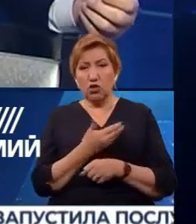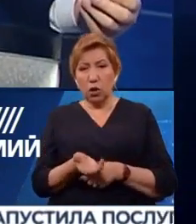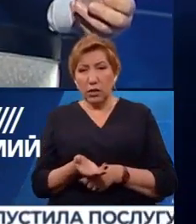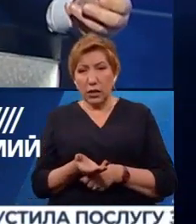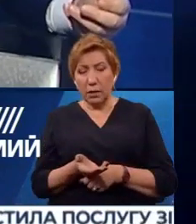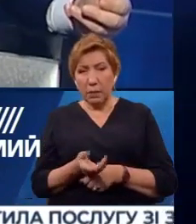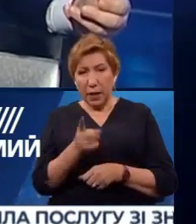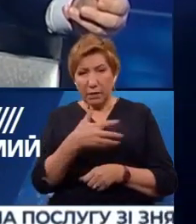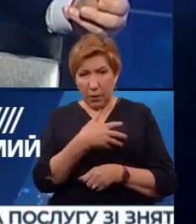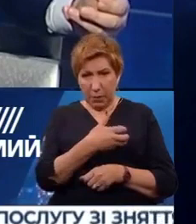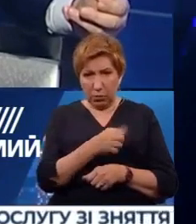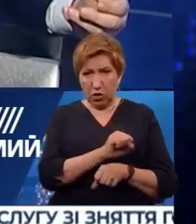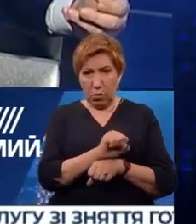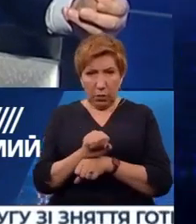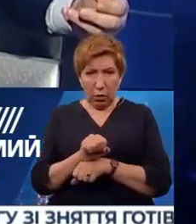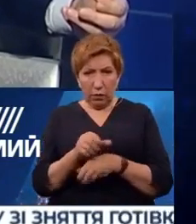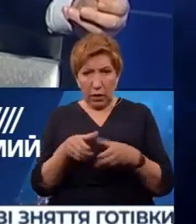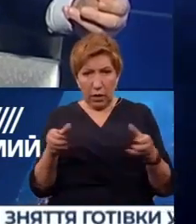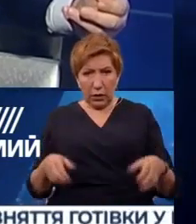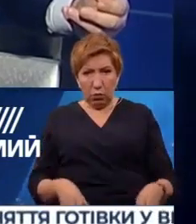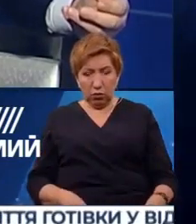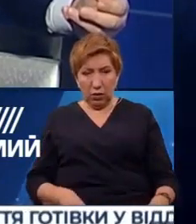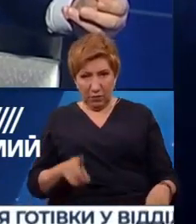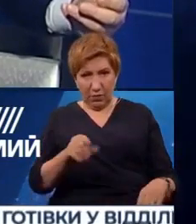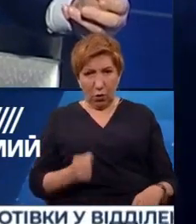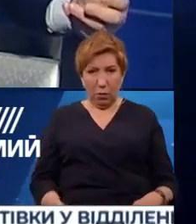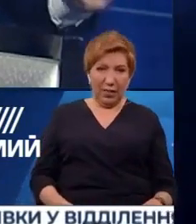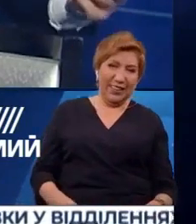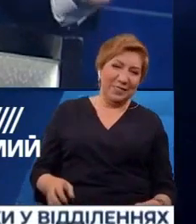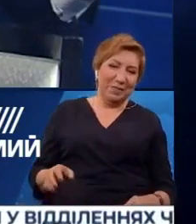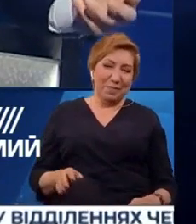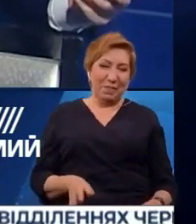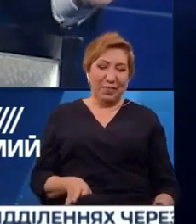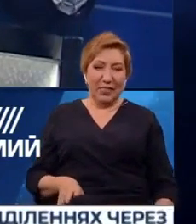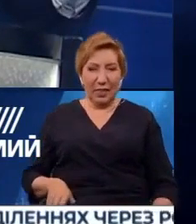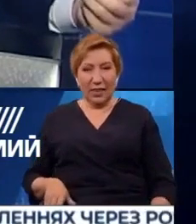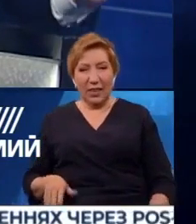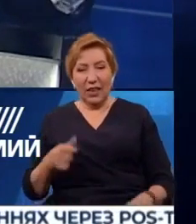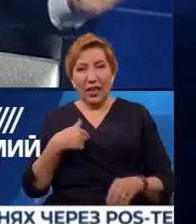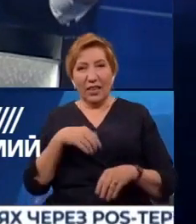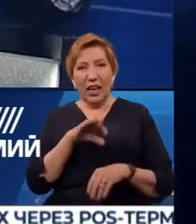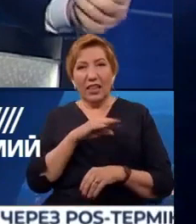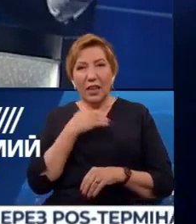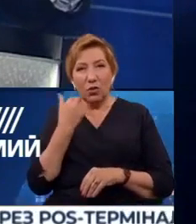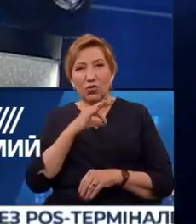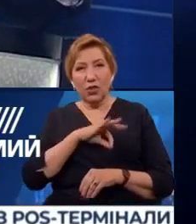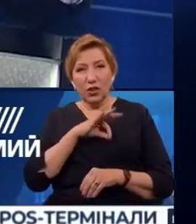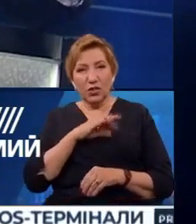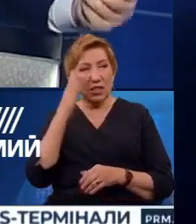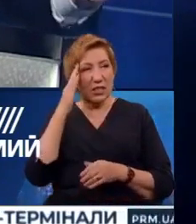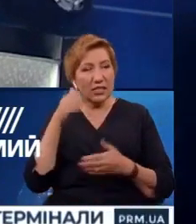Тобто ви прибічник блокування трибун? Я знаю, ви це робили, коли дивіться, були. Я прибічник використовувати всі